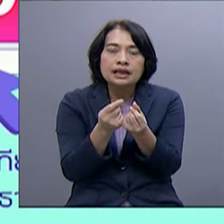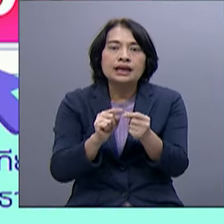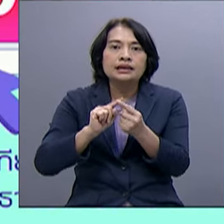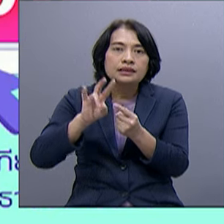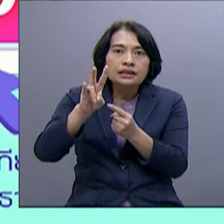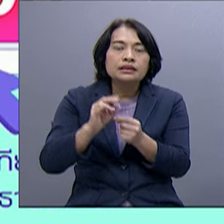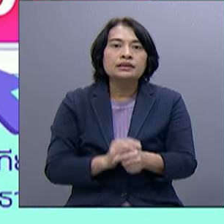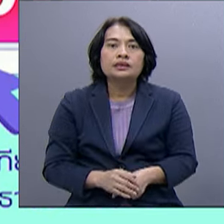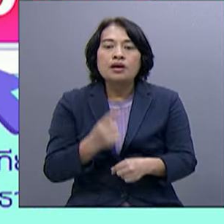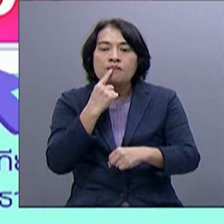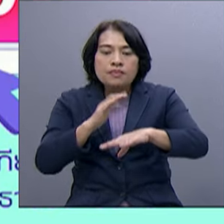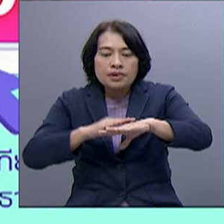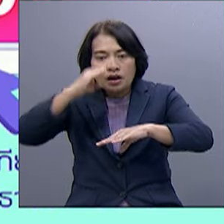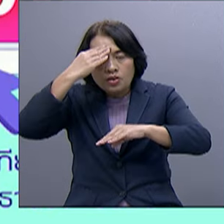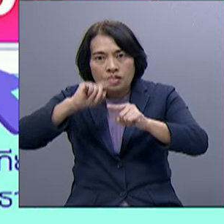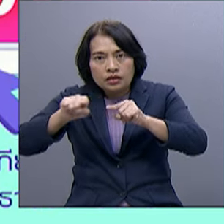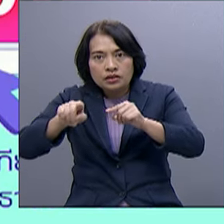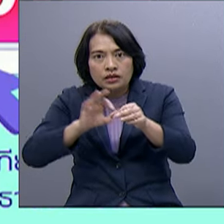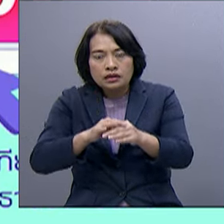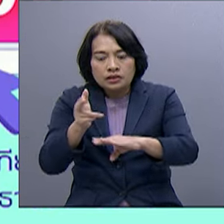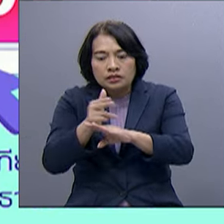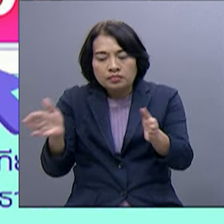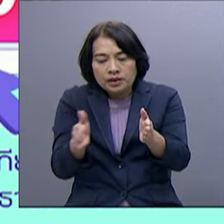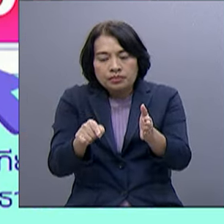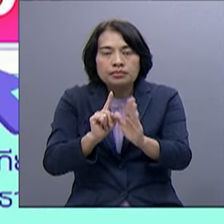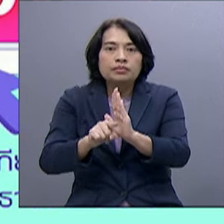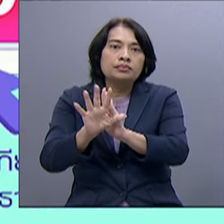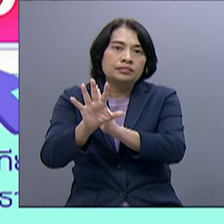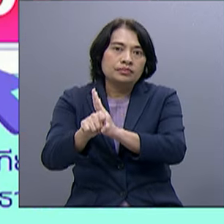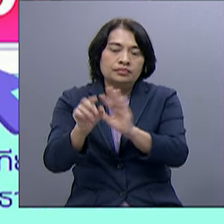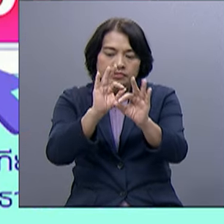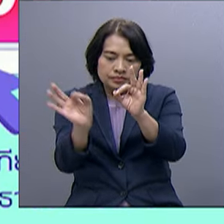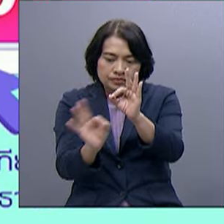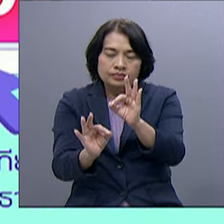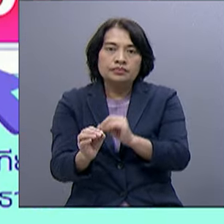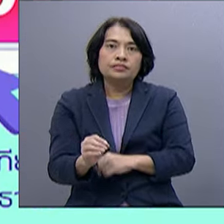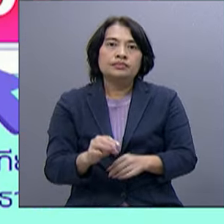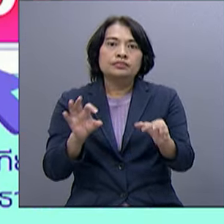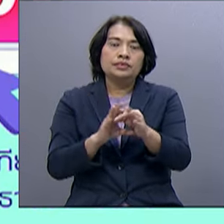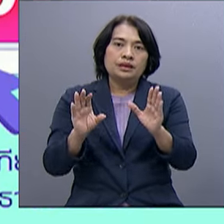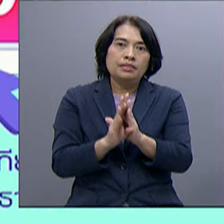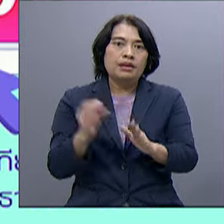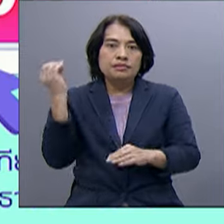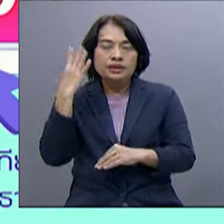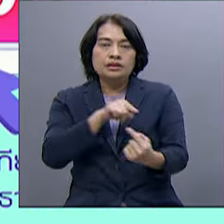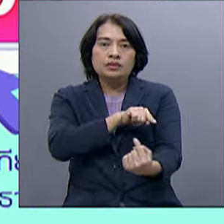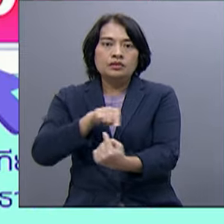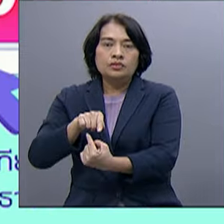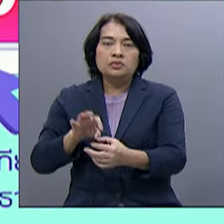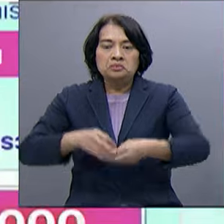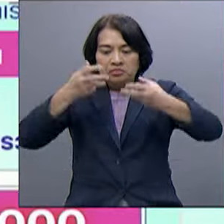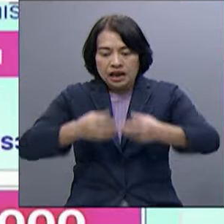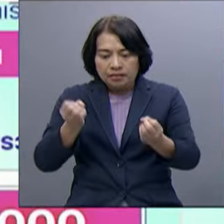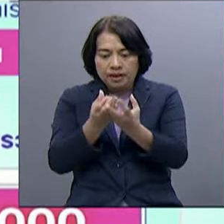รูปแบบการนำเสนอคลิปผลงานนั้นต้องมีความยาวไม่เกิน5นาทีนะครับมีเนื้อหาทั้งภาพเสียงต้องมีความเหมาะสมไม่มีความรุนแรงไม่